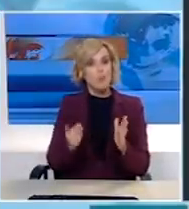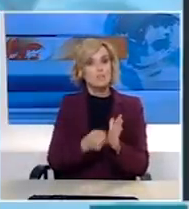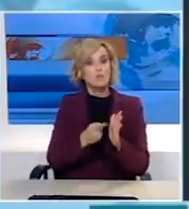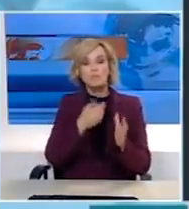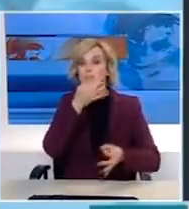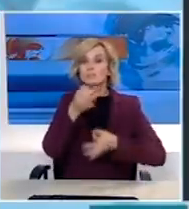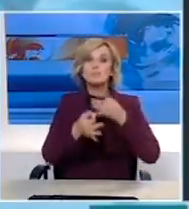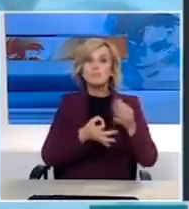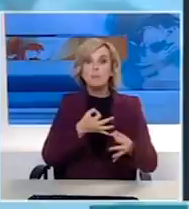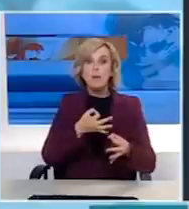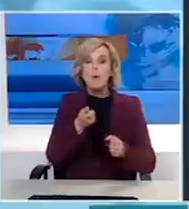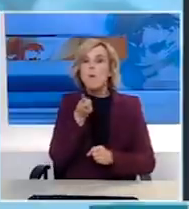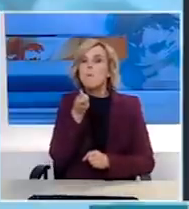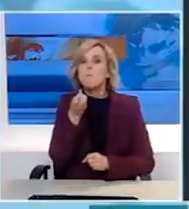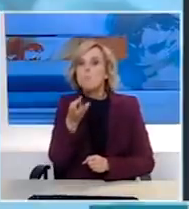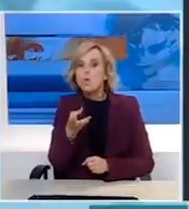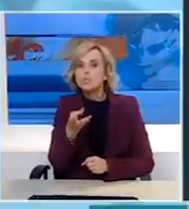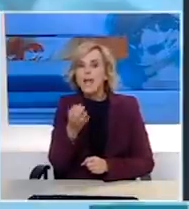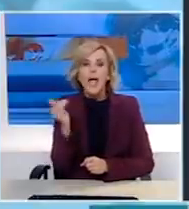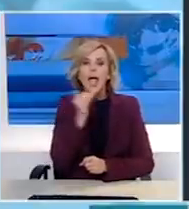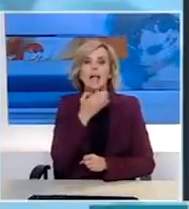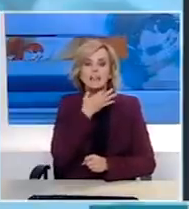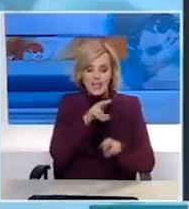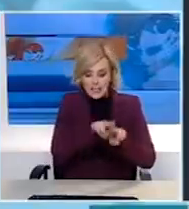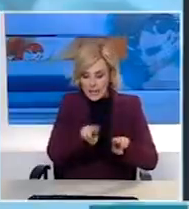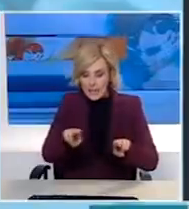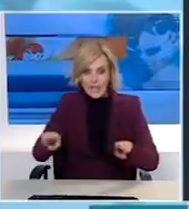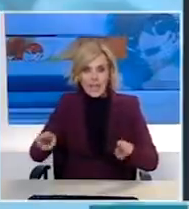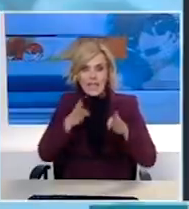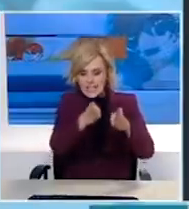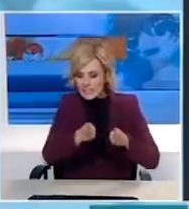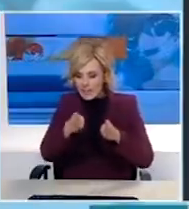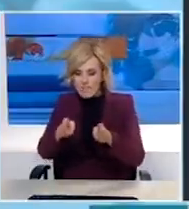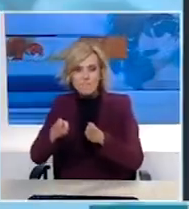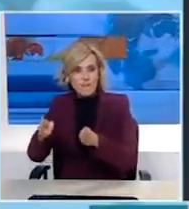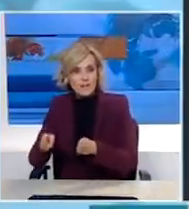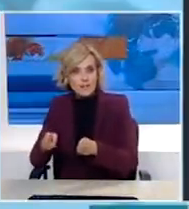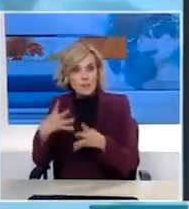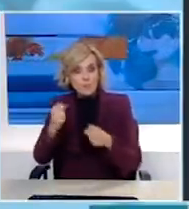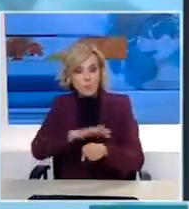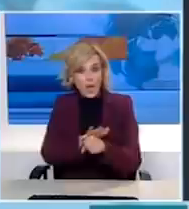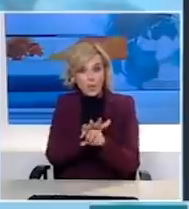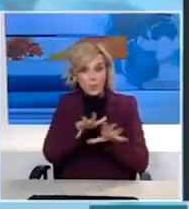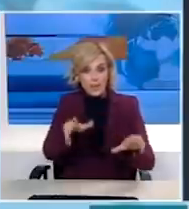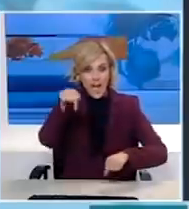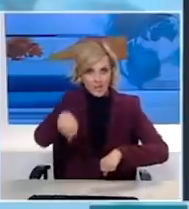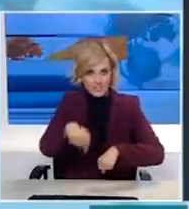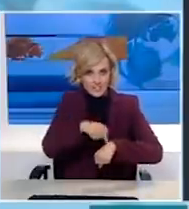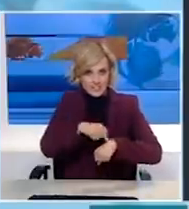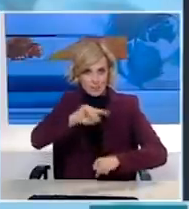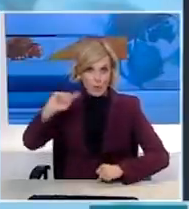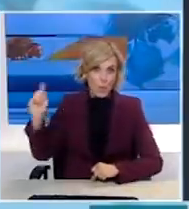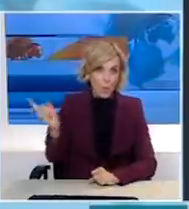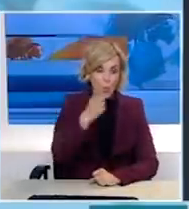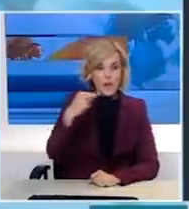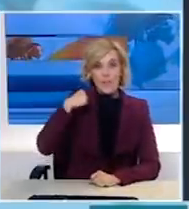στον αριθμό των διαθέσιμων μονάδων εντατικής θεραπείας για τους ασθενείς με κορονοϊό, σήμερα στα δημόσια νοσοκομεία